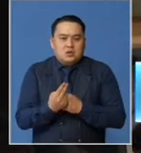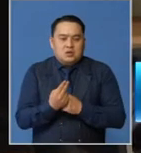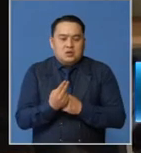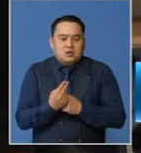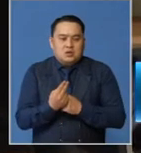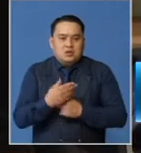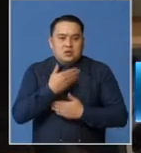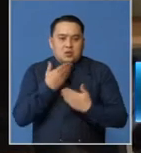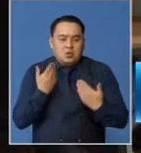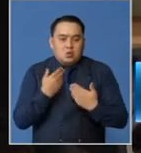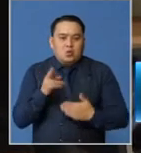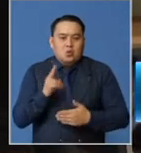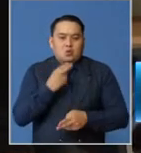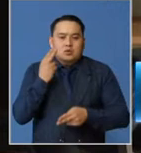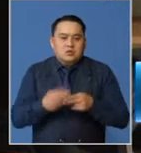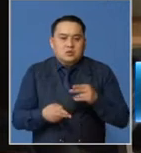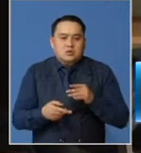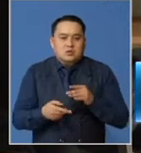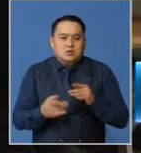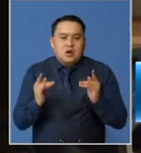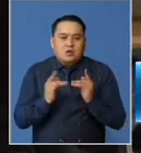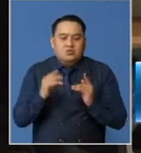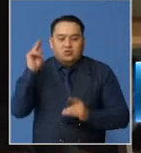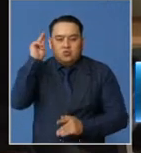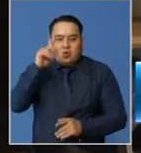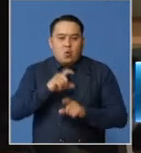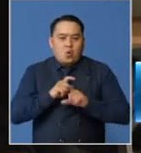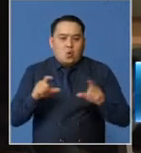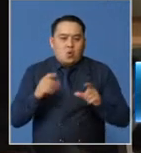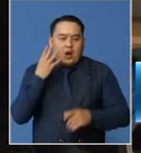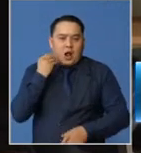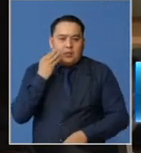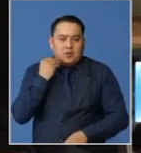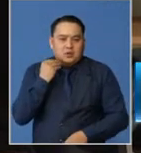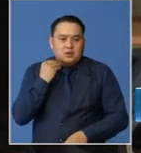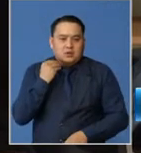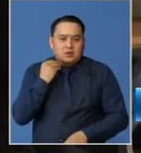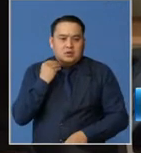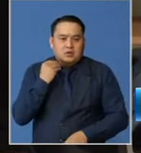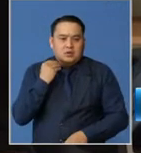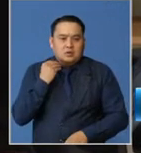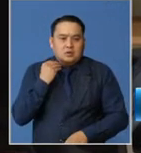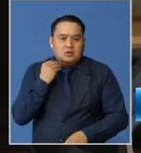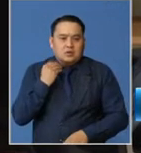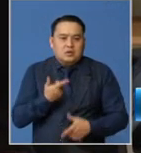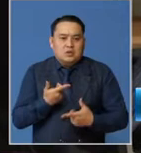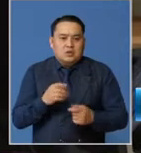тифлосредств. Потому что кто заканчивал интернат, это в основном в городе Алмате, Островской школе,